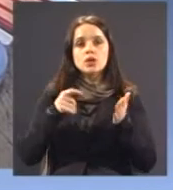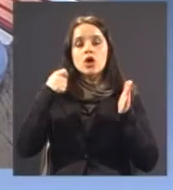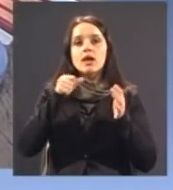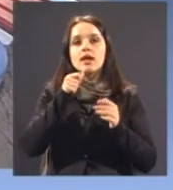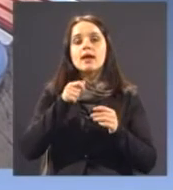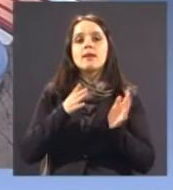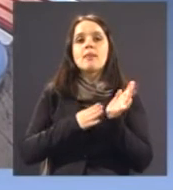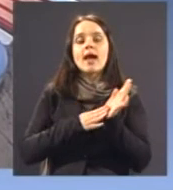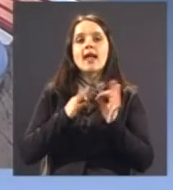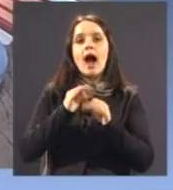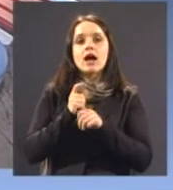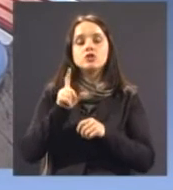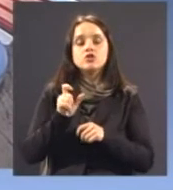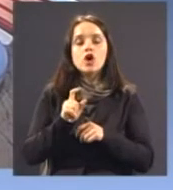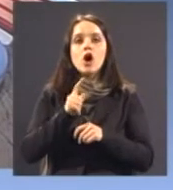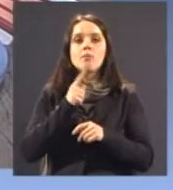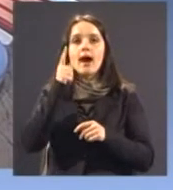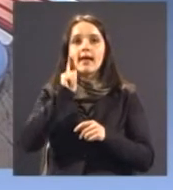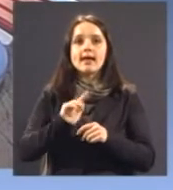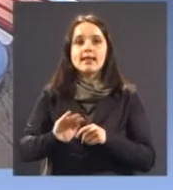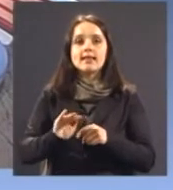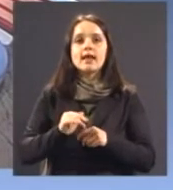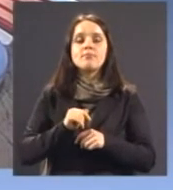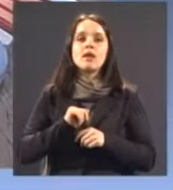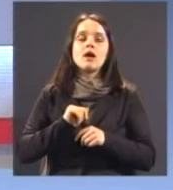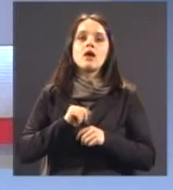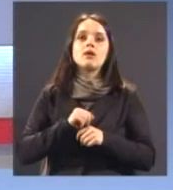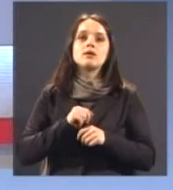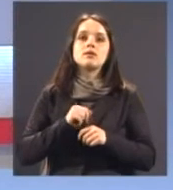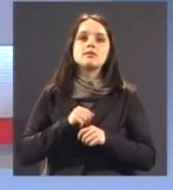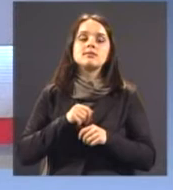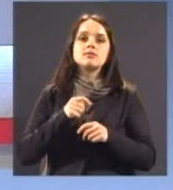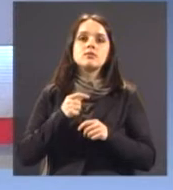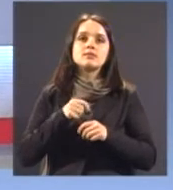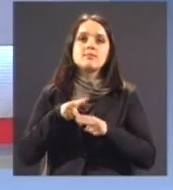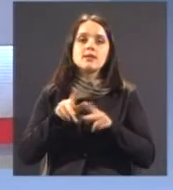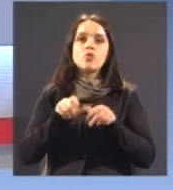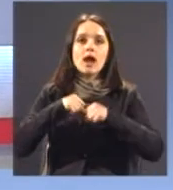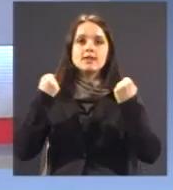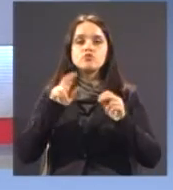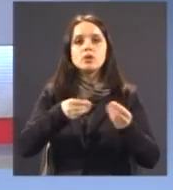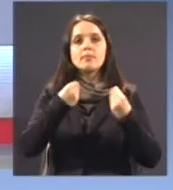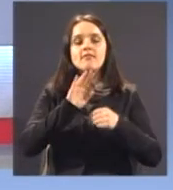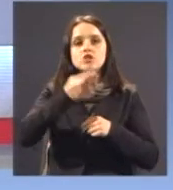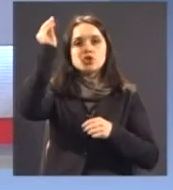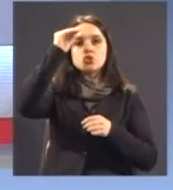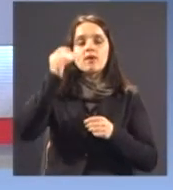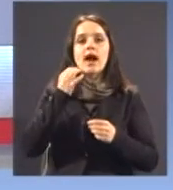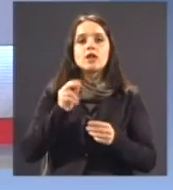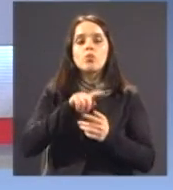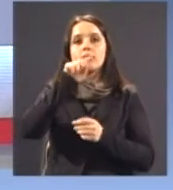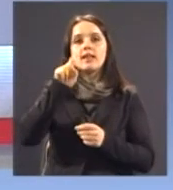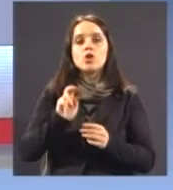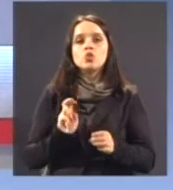Agić, majka djeteta sa teškoćama u razvoju. Gospođa Majda, možete li nam vi prenijeti vaše iskustva kada je u pitanju uključivanja djeteta u proces